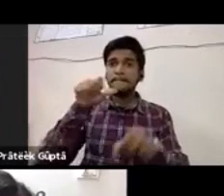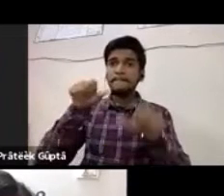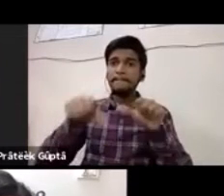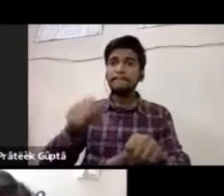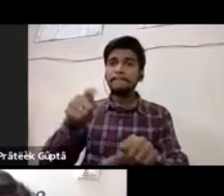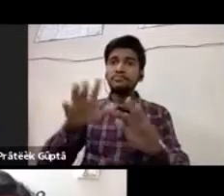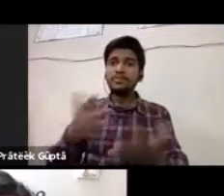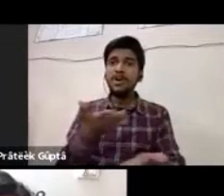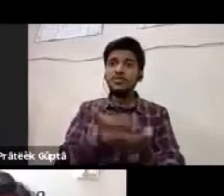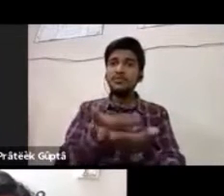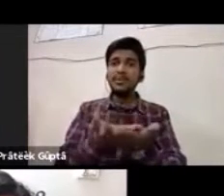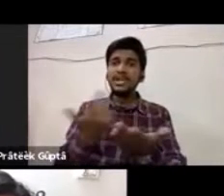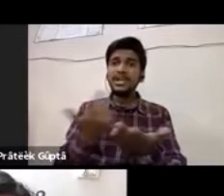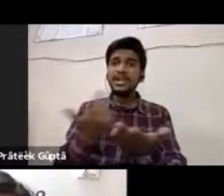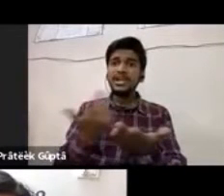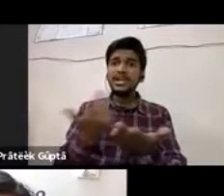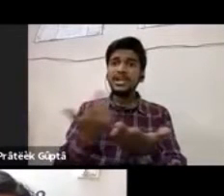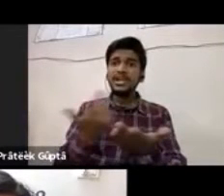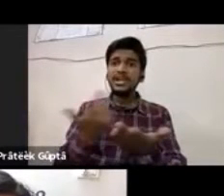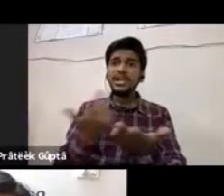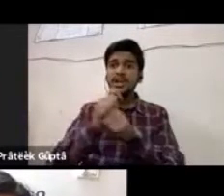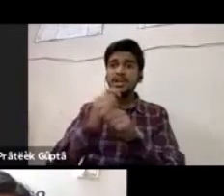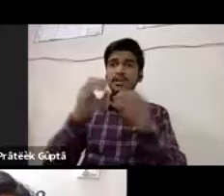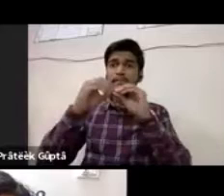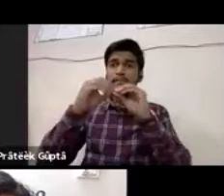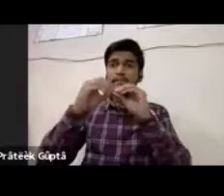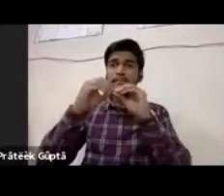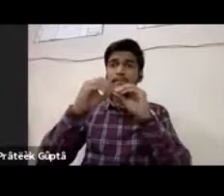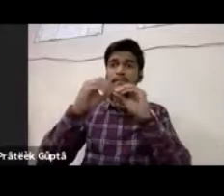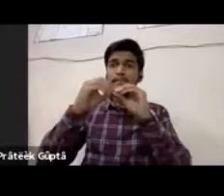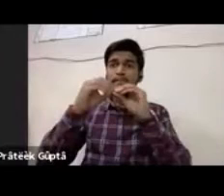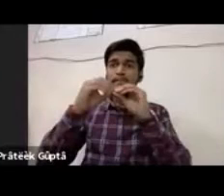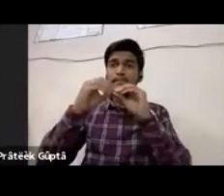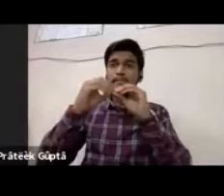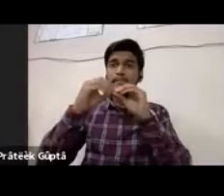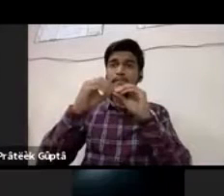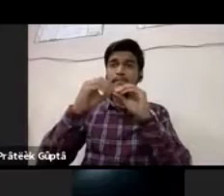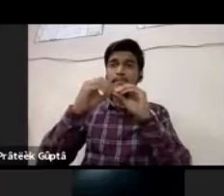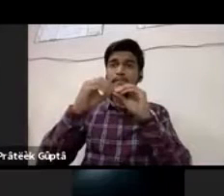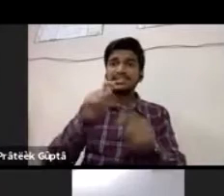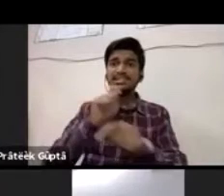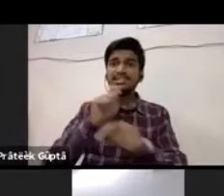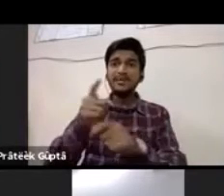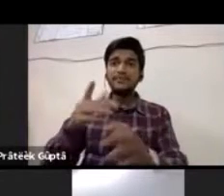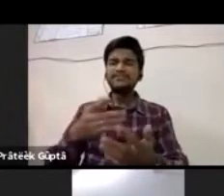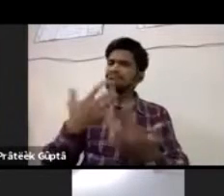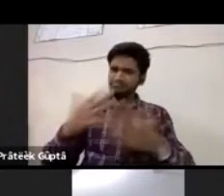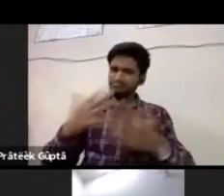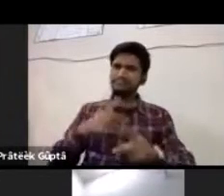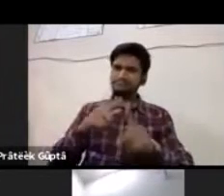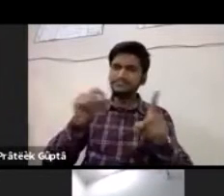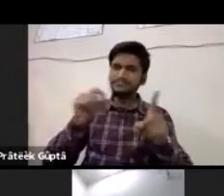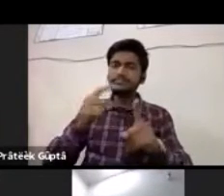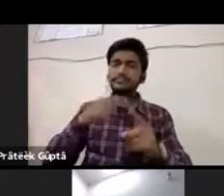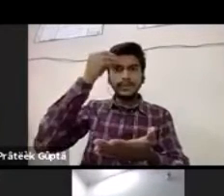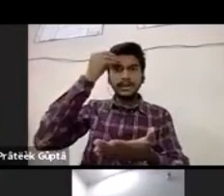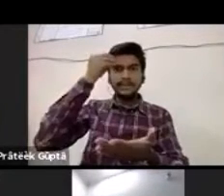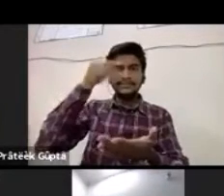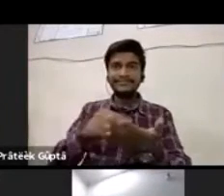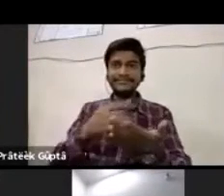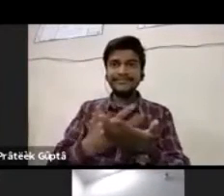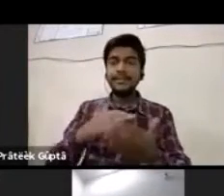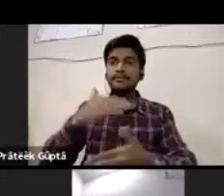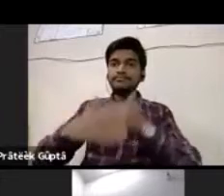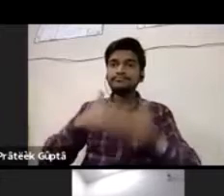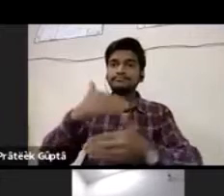बिजनेस है, कैसे करोगे? मैनेजमेंट सेड इसने किया है और ये करेगा. And I think that faith gave me also